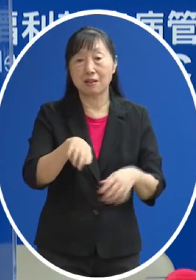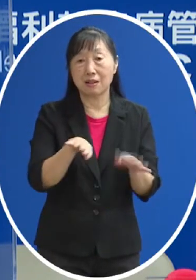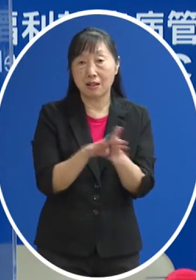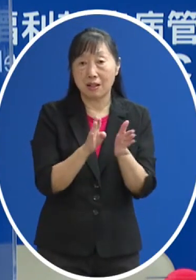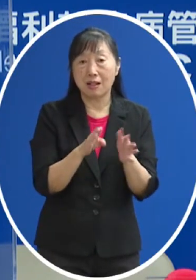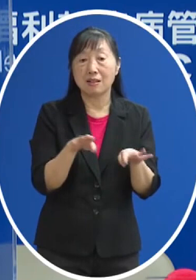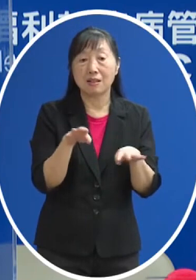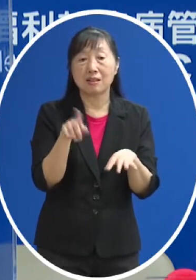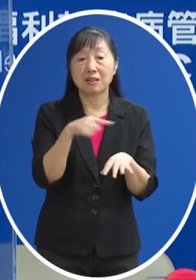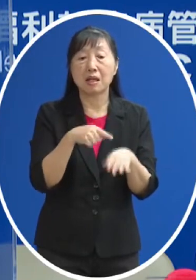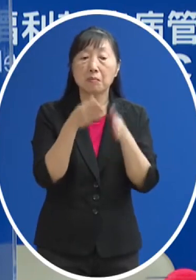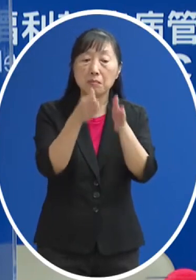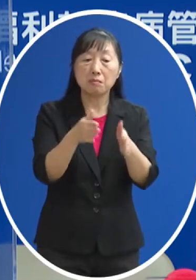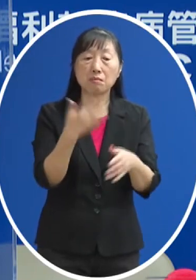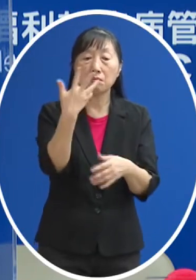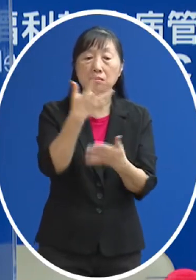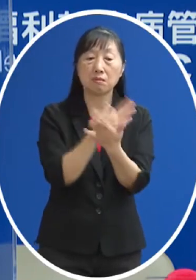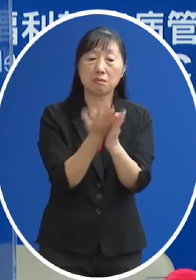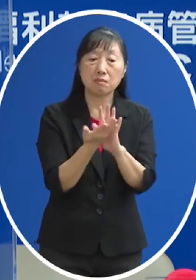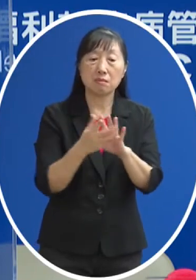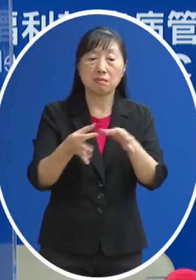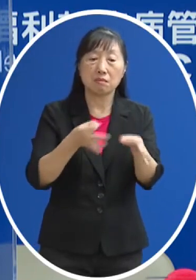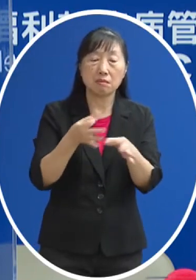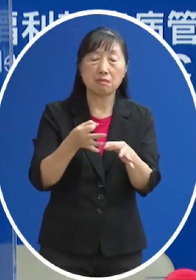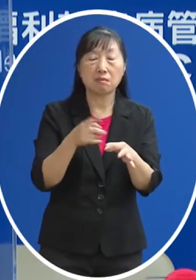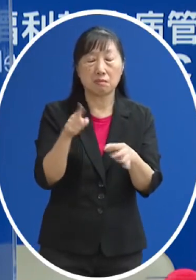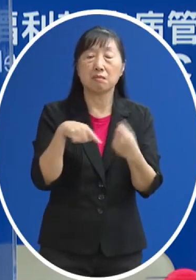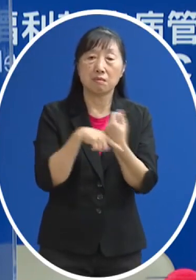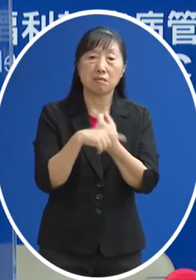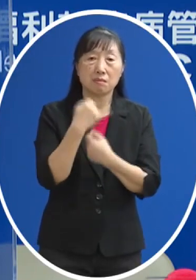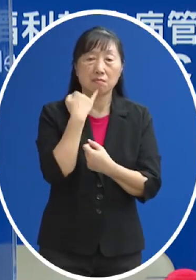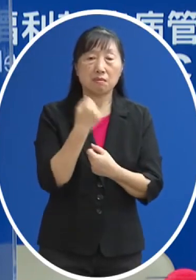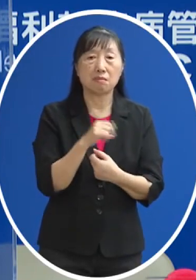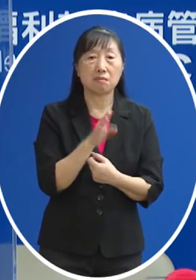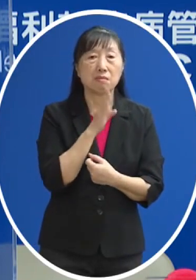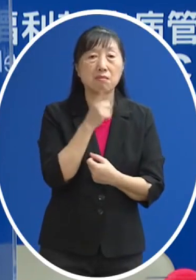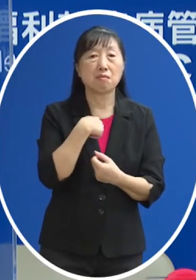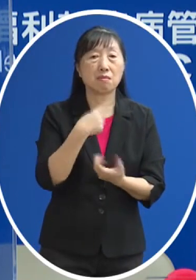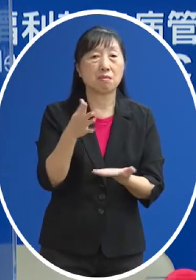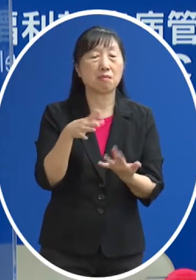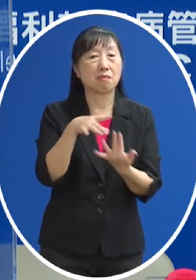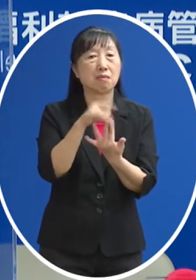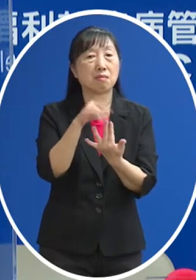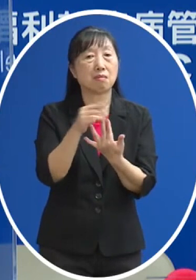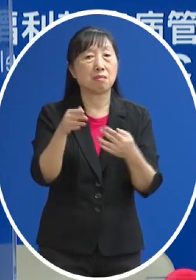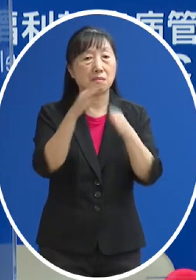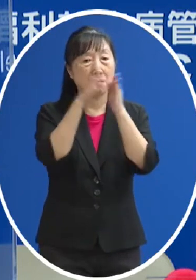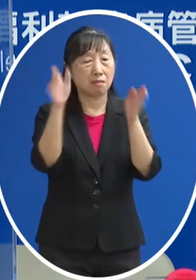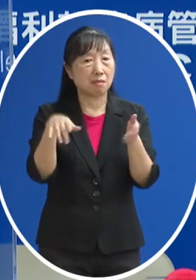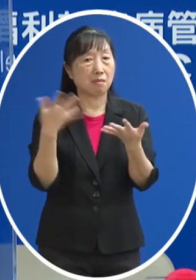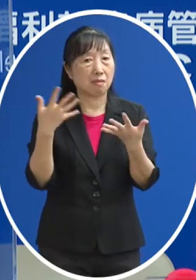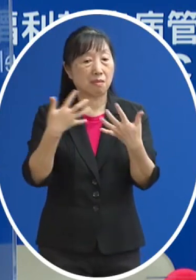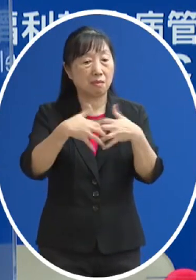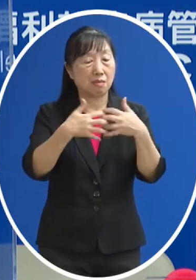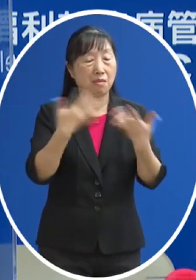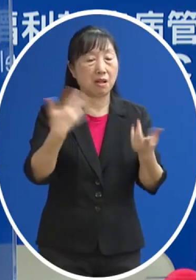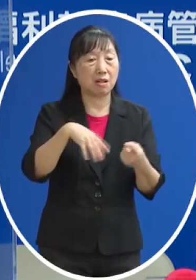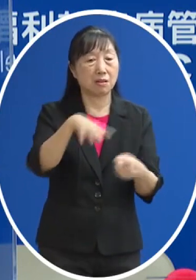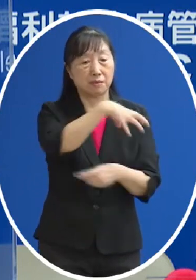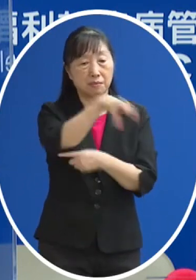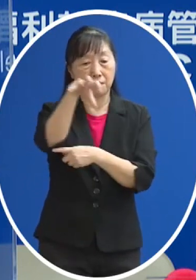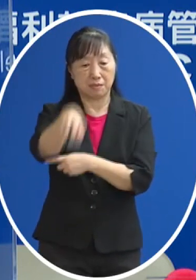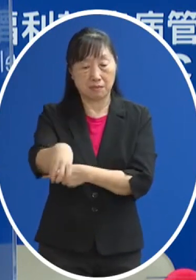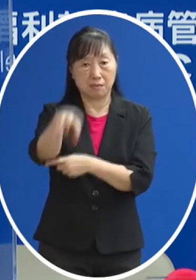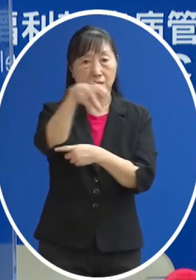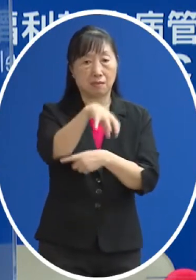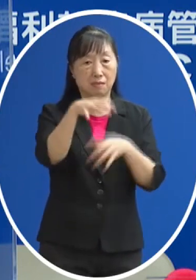些八大行业。那至于说，好，他们说选物贩卖机嘛，哈，就是这哈这些娃娃机啦等等的